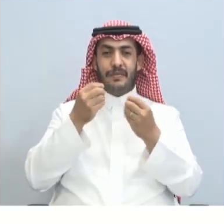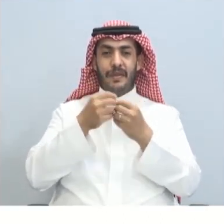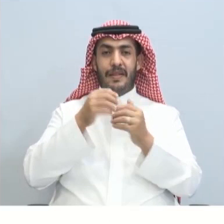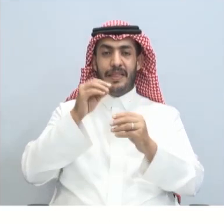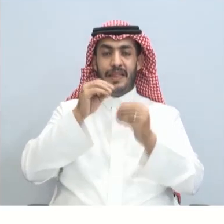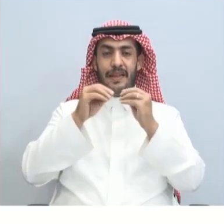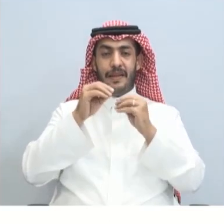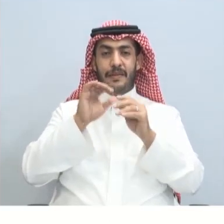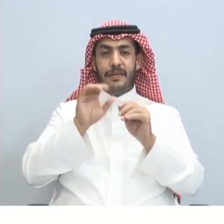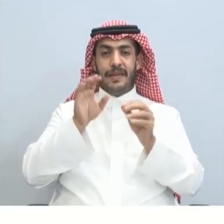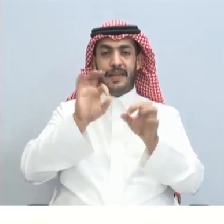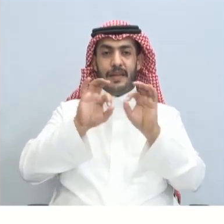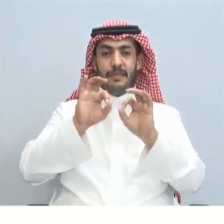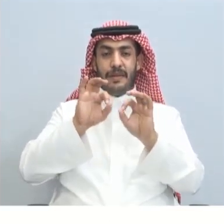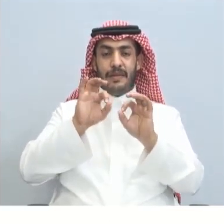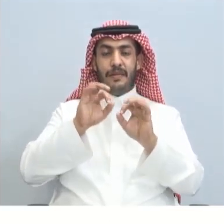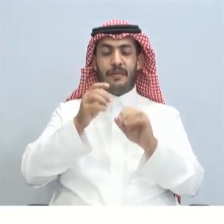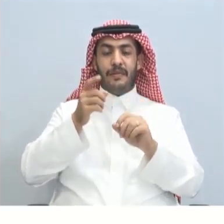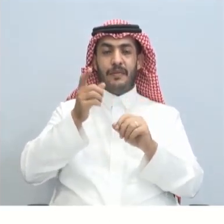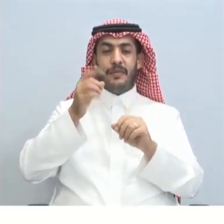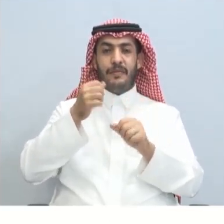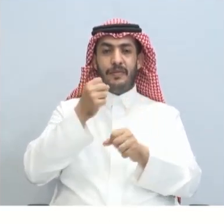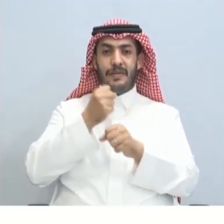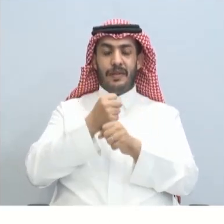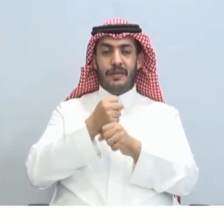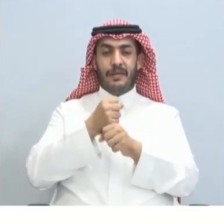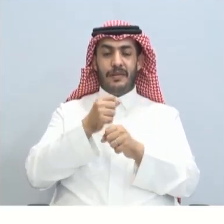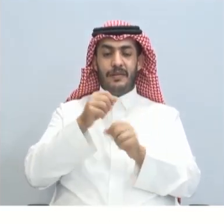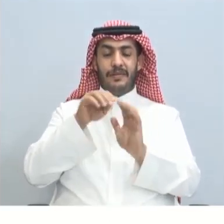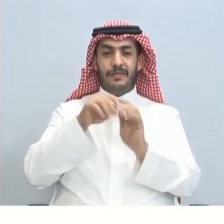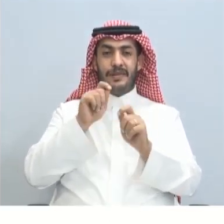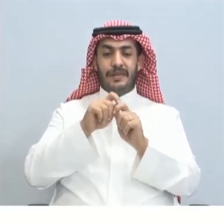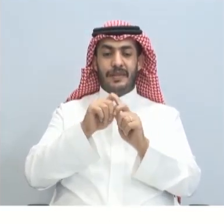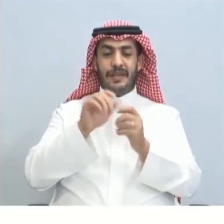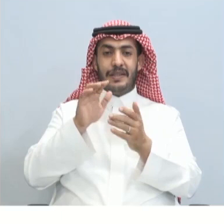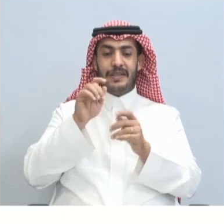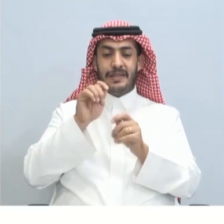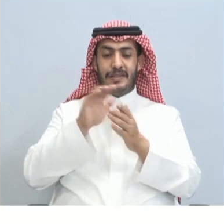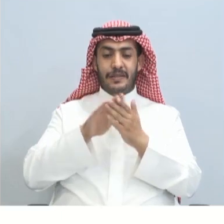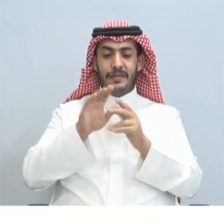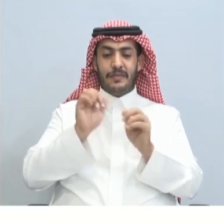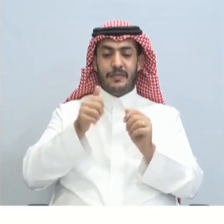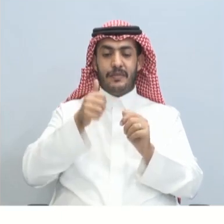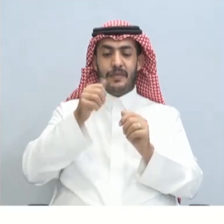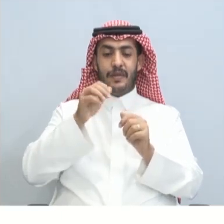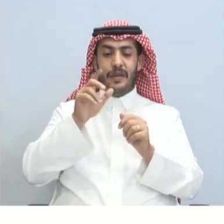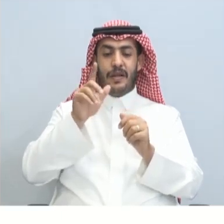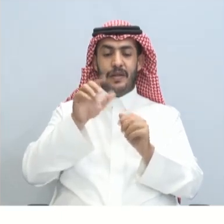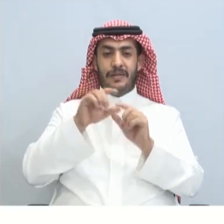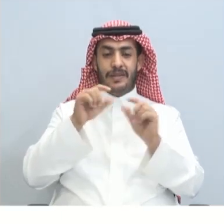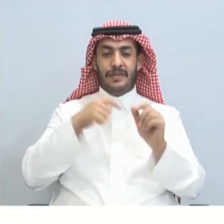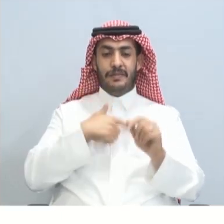تركيبها الكيميائي وتستخدم الفوسفات في صناعه الاس وانتاج حمض